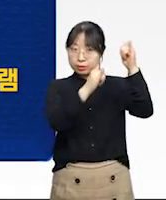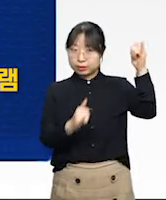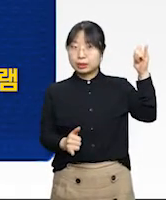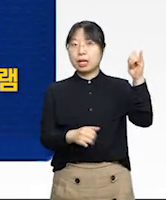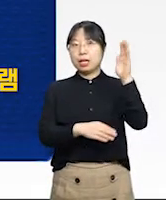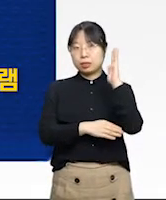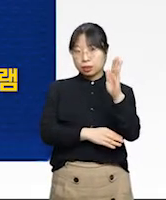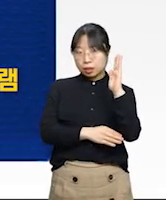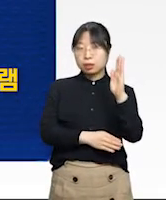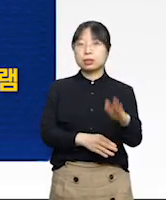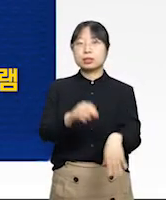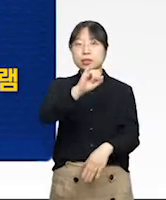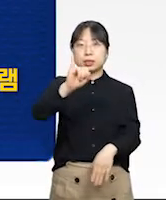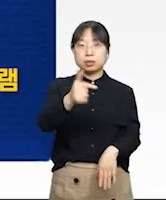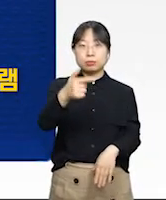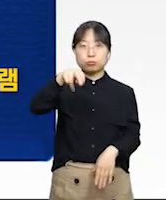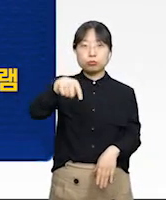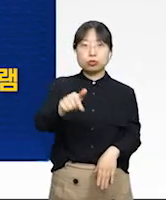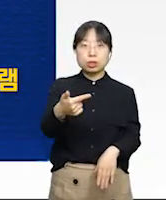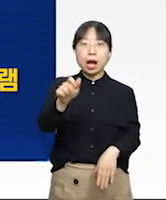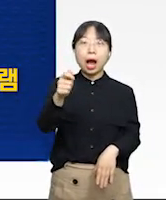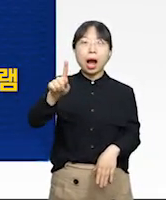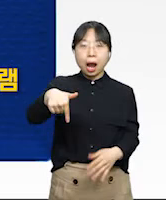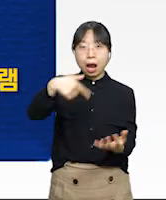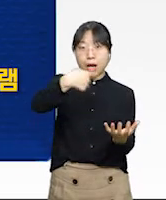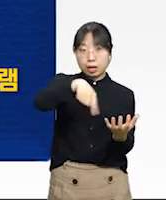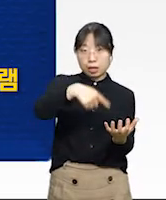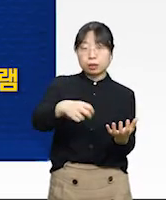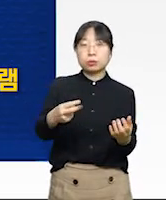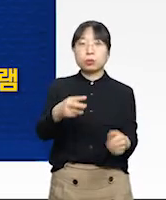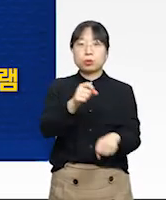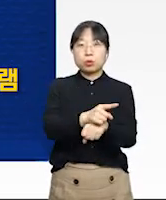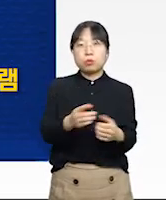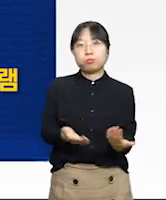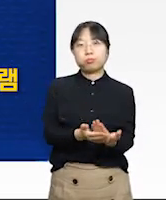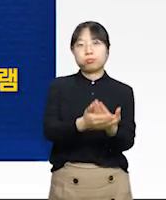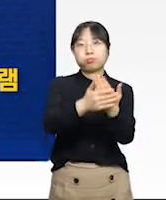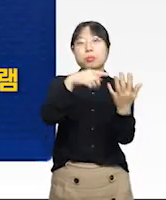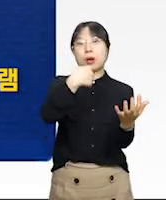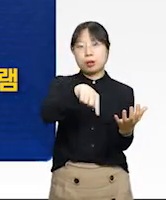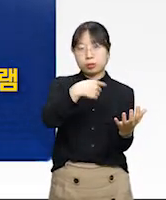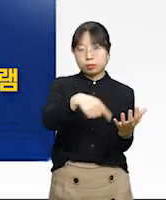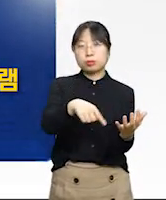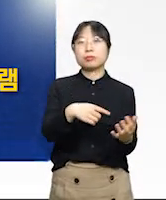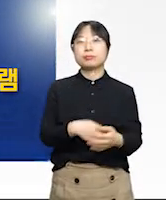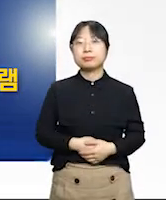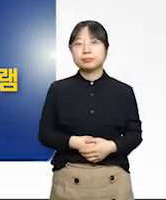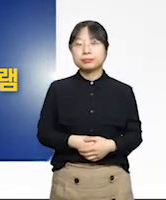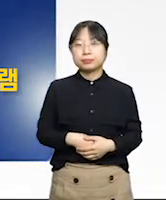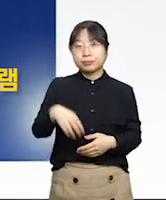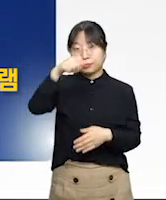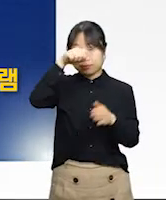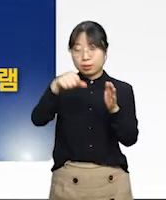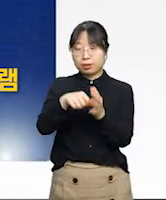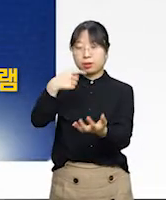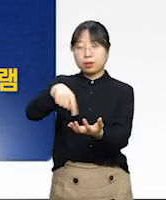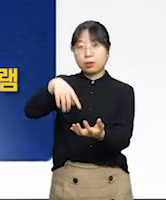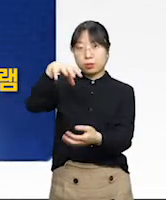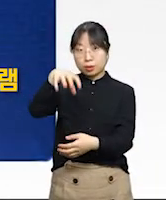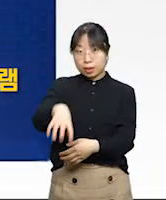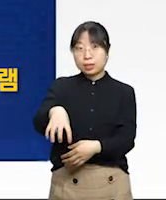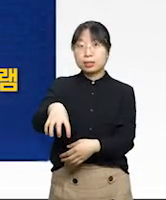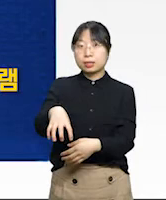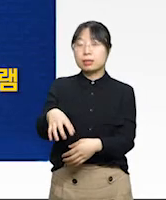등의 프로그램이 준비되어 있으며 신청 방법은 평생학습관 홈페이지에서 교육신청란의 특화 프로그램에서